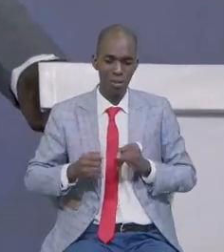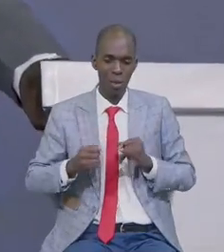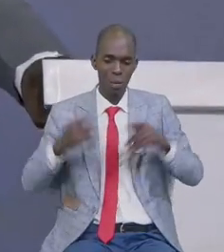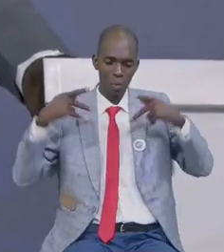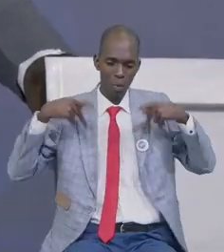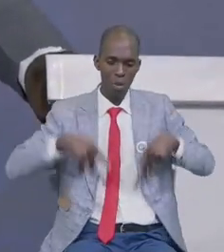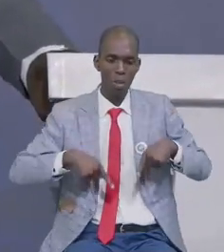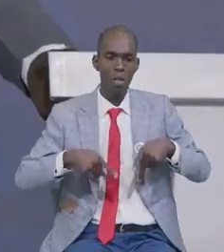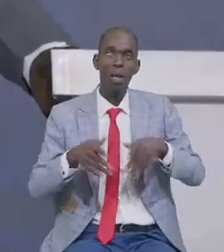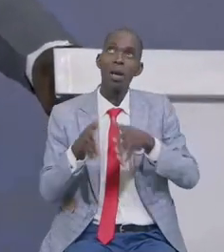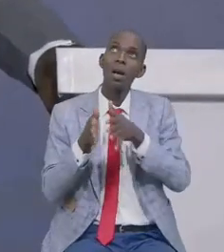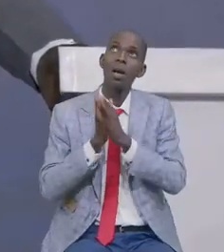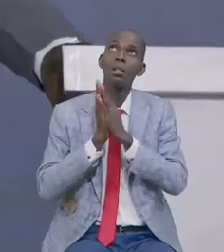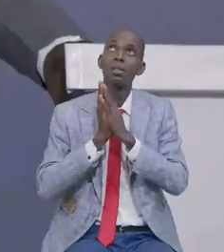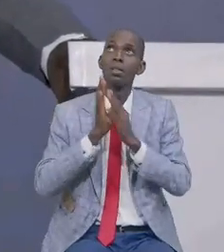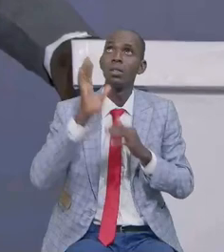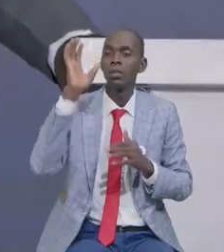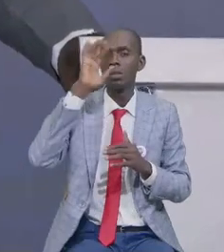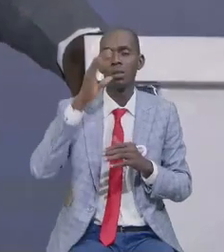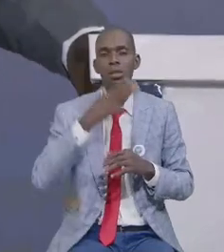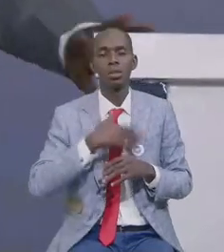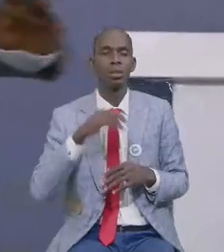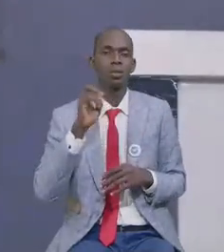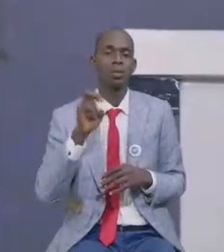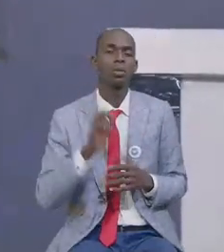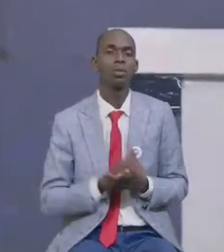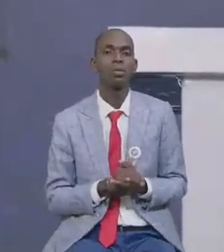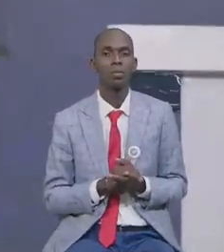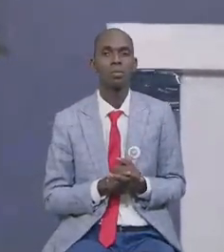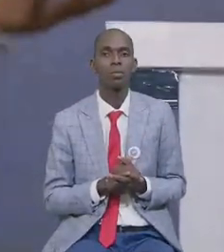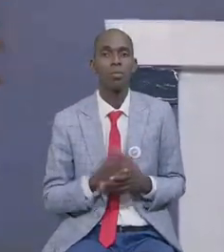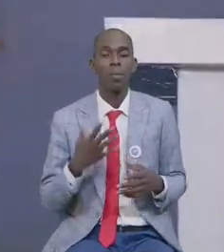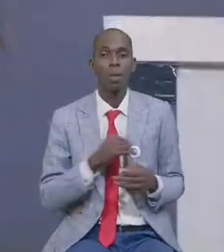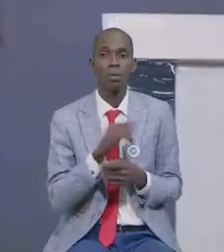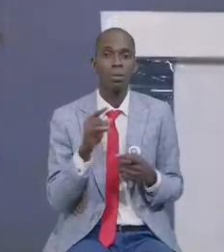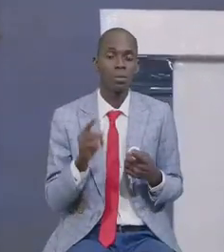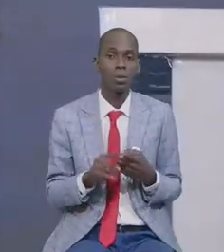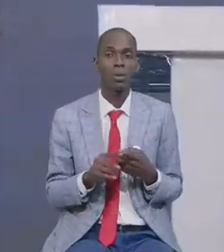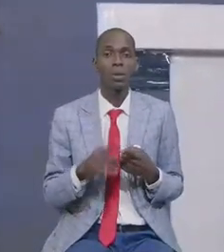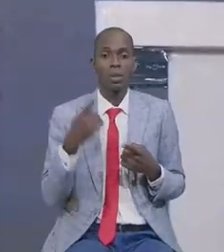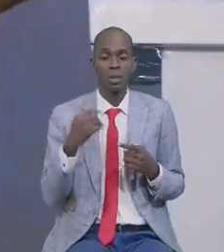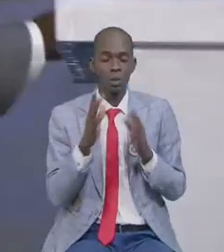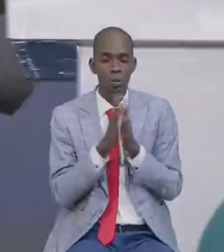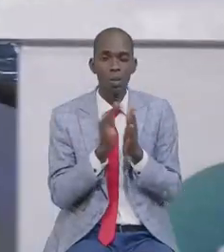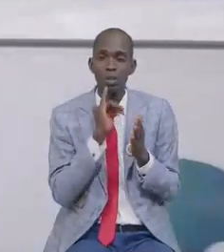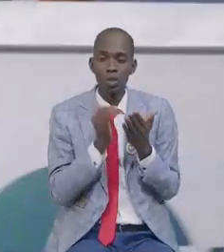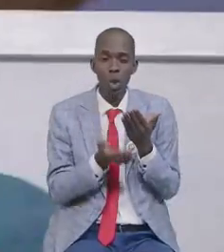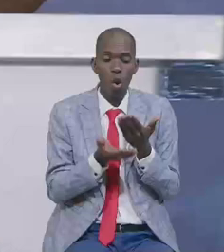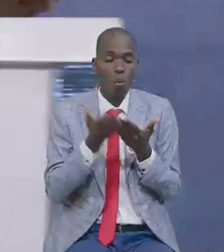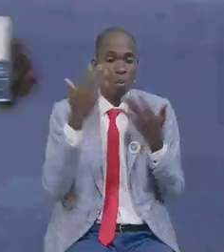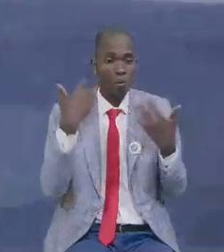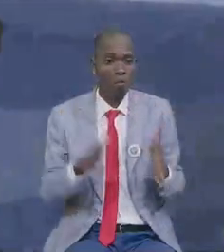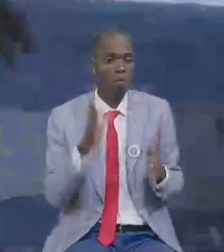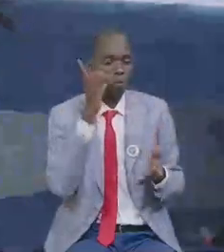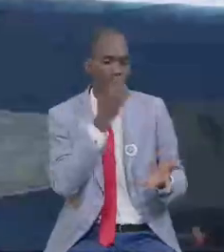demander, chercher, et frapper. quand la prière est sur le point de terminer, c'est à ce moment-là, ils